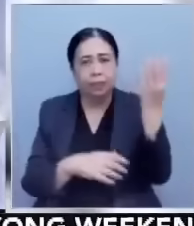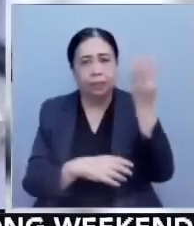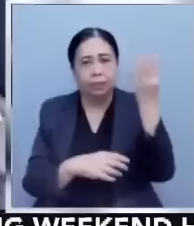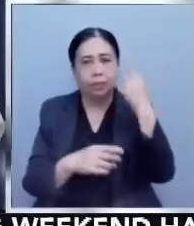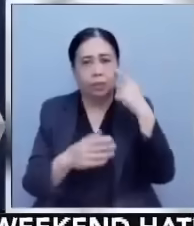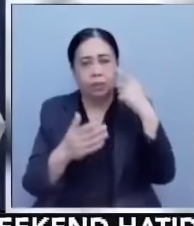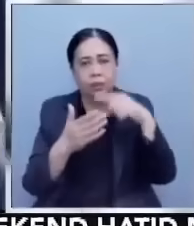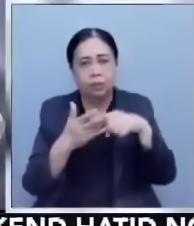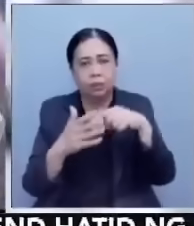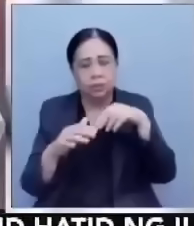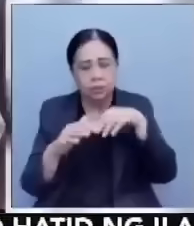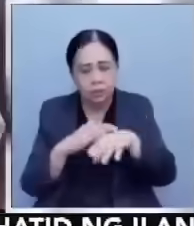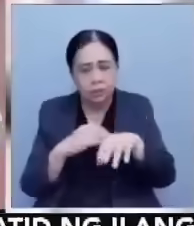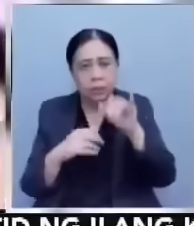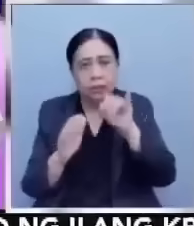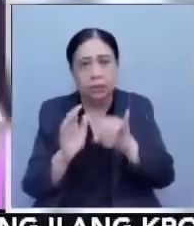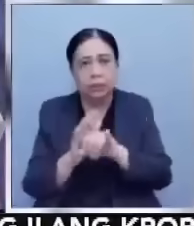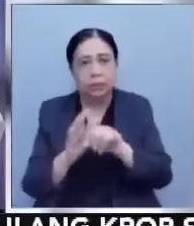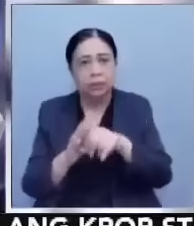ang pagkakakilanlan.